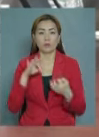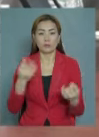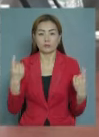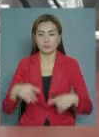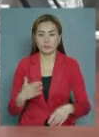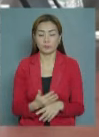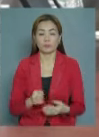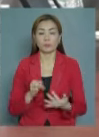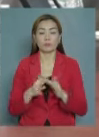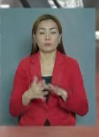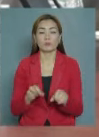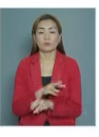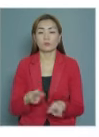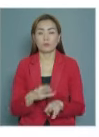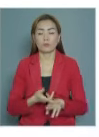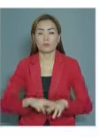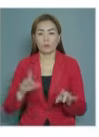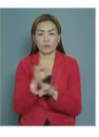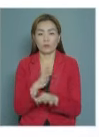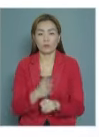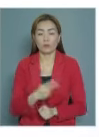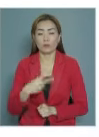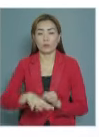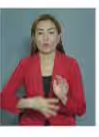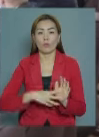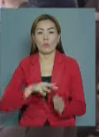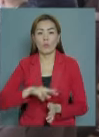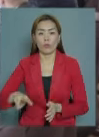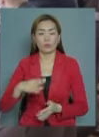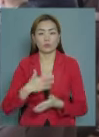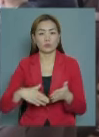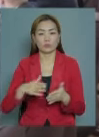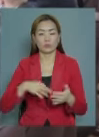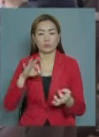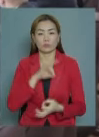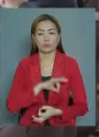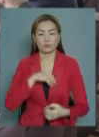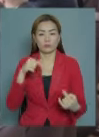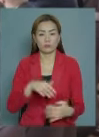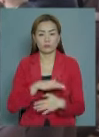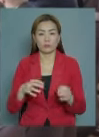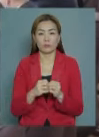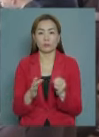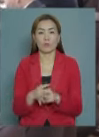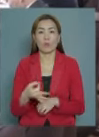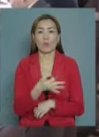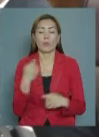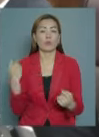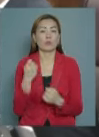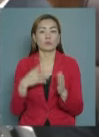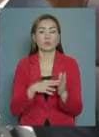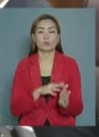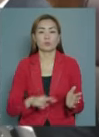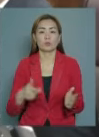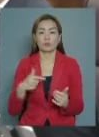кеткен. Ауыл шаруашылығы министрі осылай деді. Оның 29 миллионы ені мүлде жарамсыз. Есесіне қазір 15 облыста мал жайып үшін 9